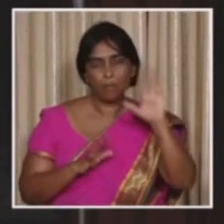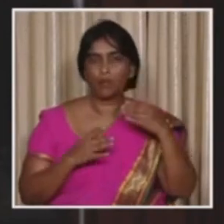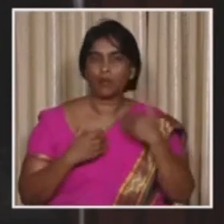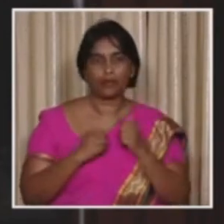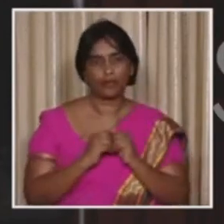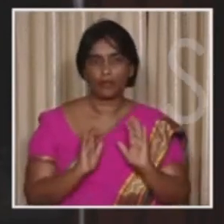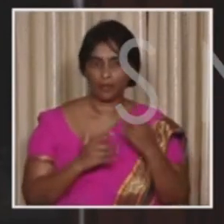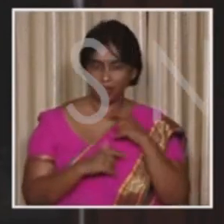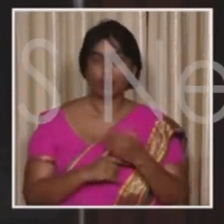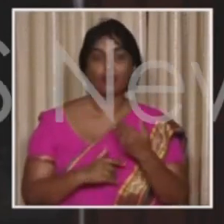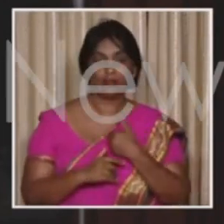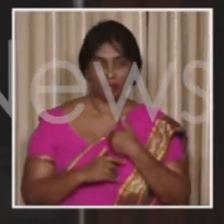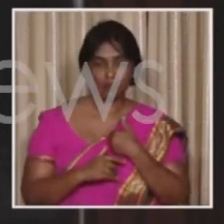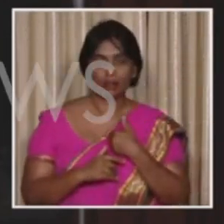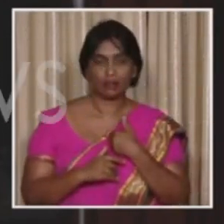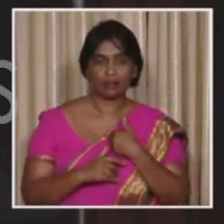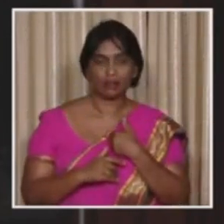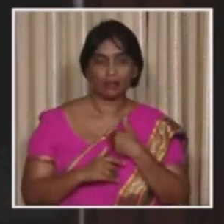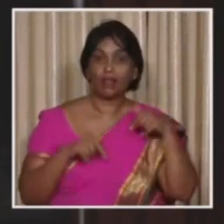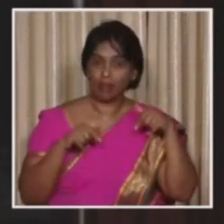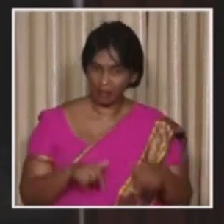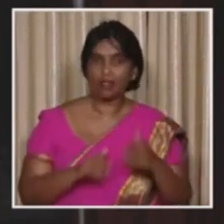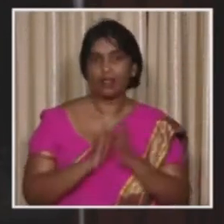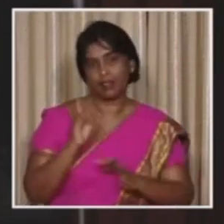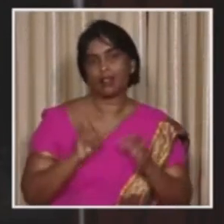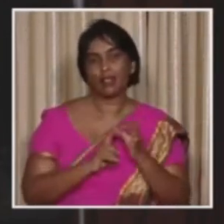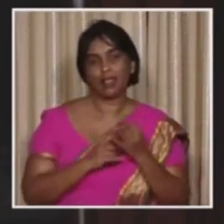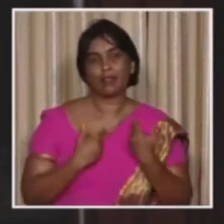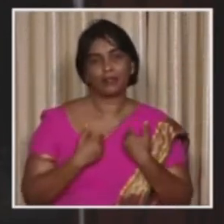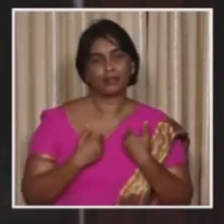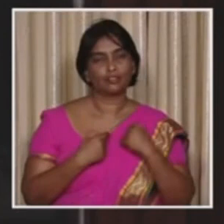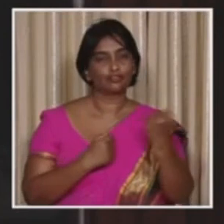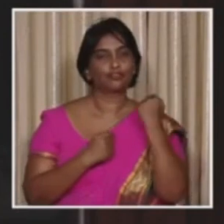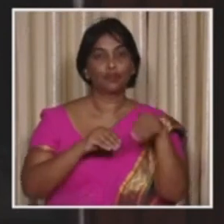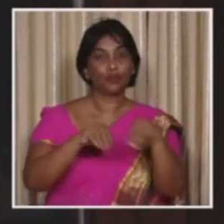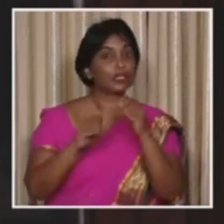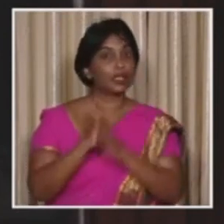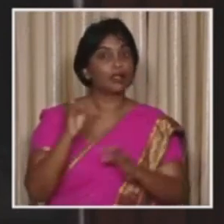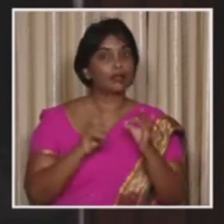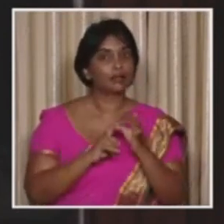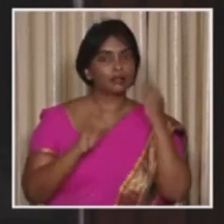කරමු කියලා මොකද මම එතකොට දරන්නේ අදරත් මම මන්ත්‍රීවරයෙක් විතරයිනේ මම කෘෂිකර්ම ඇමති නෙමෙයි